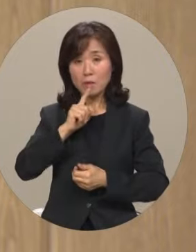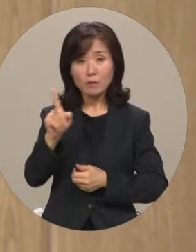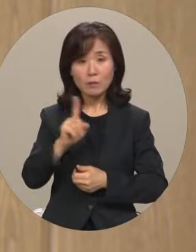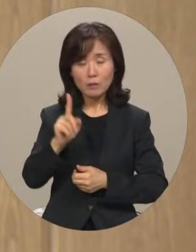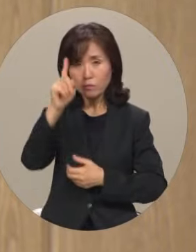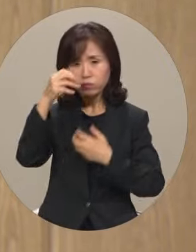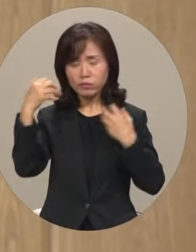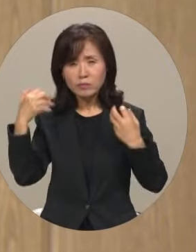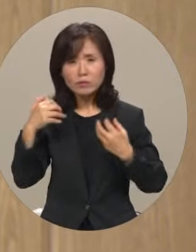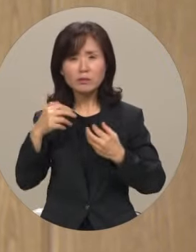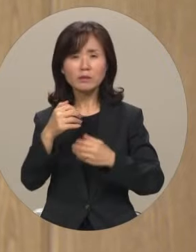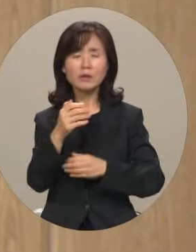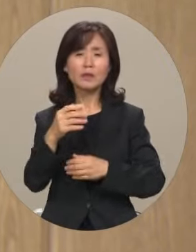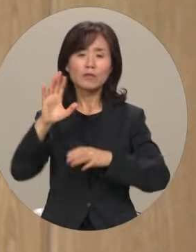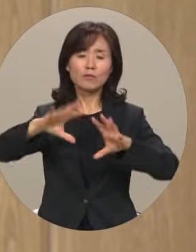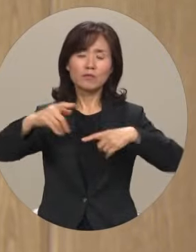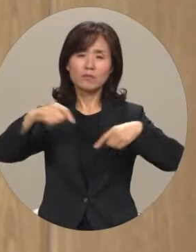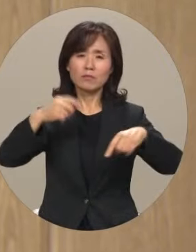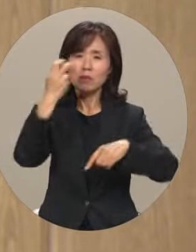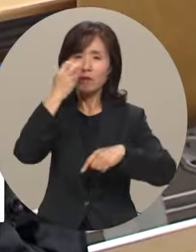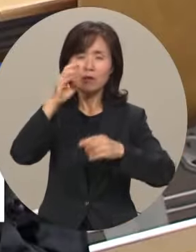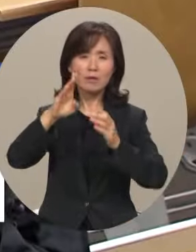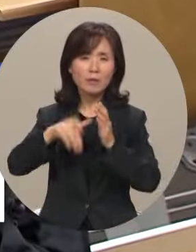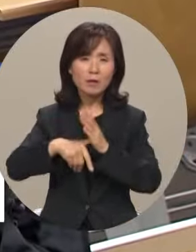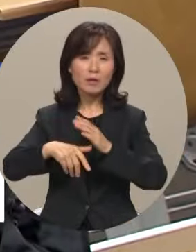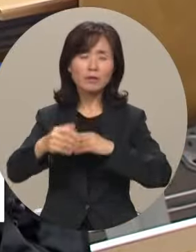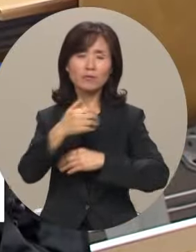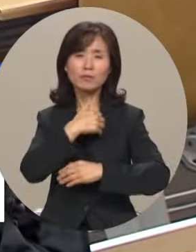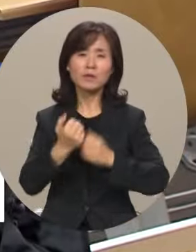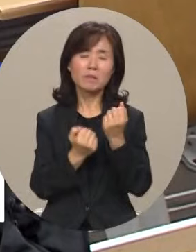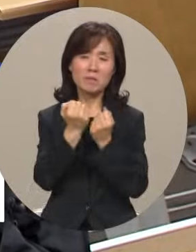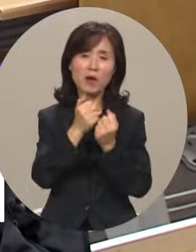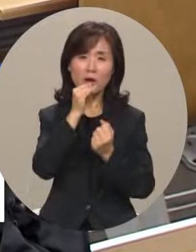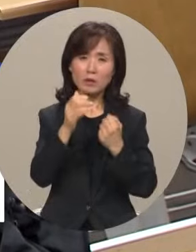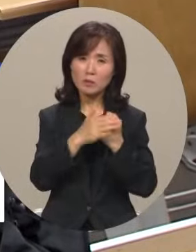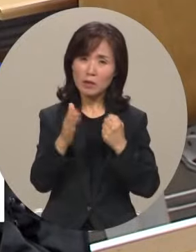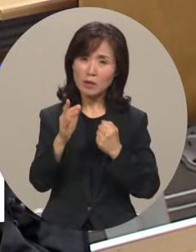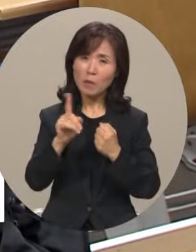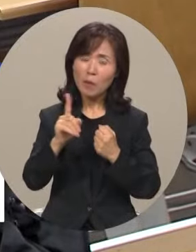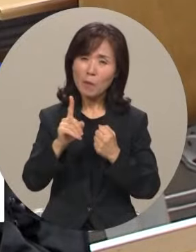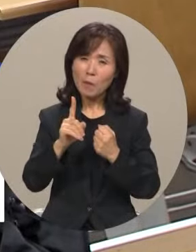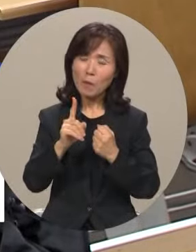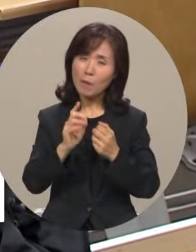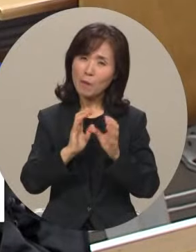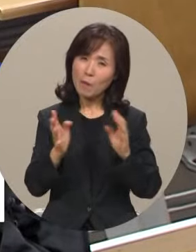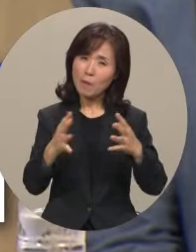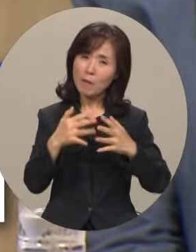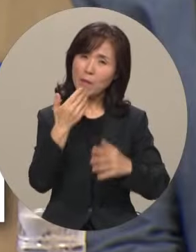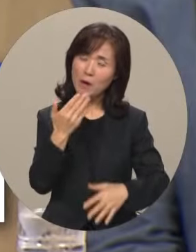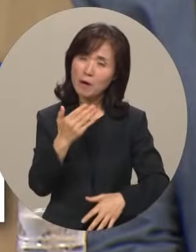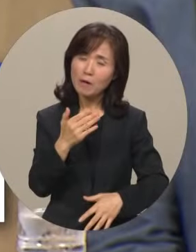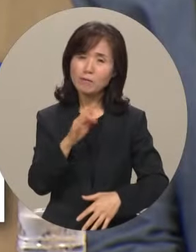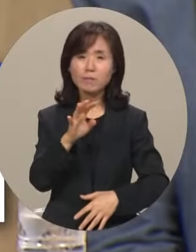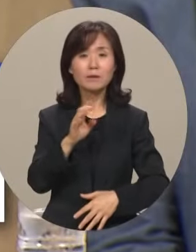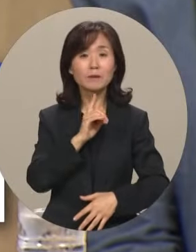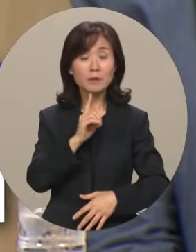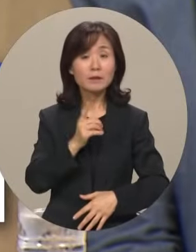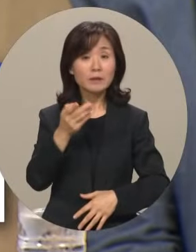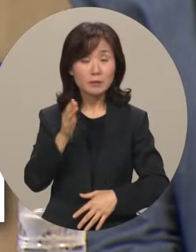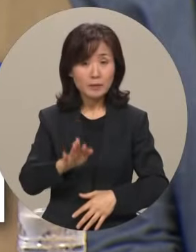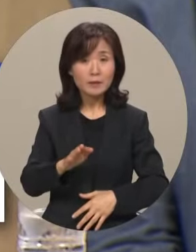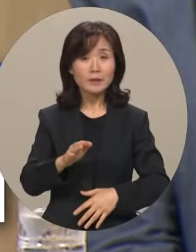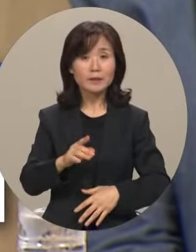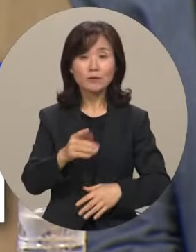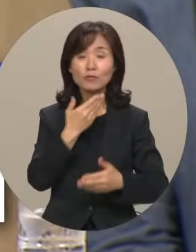의미가 있을지 회의적이 입장입니다 그러면서 당장 합의점을 찾는 것보 대화할 수 있는 론의 자리를